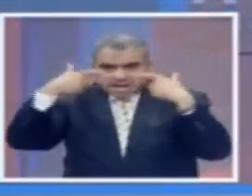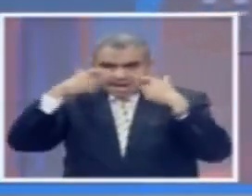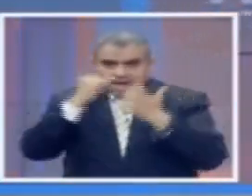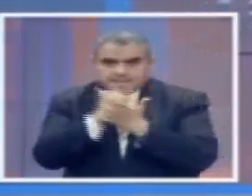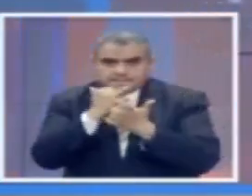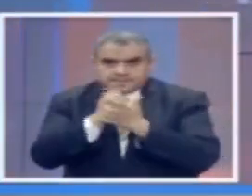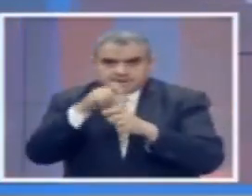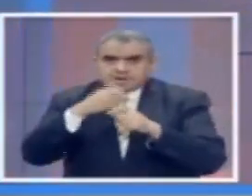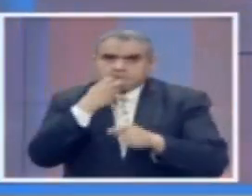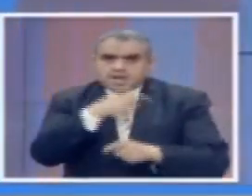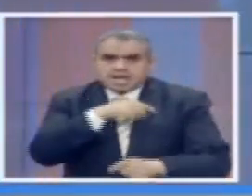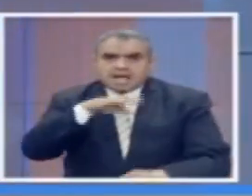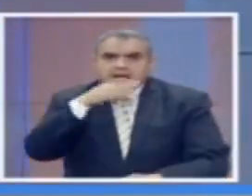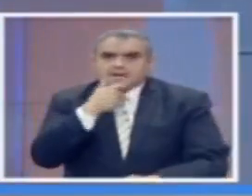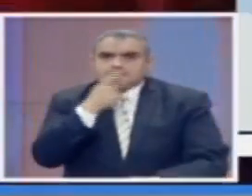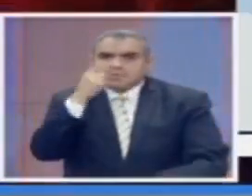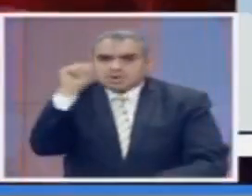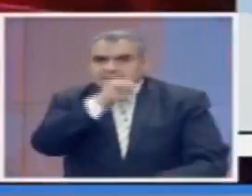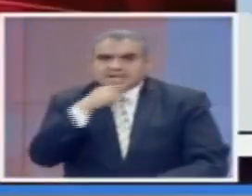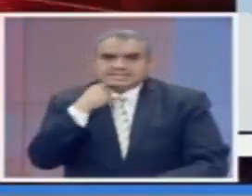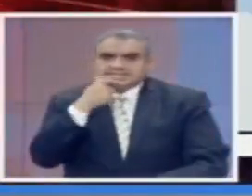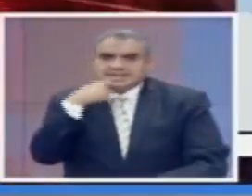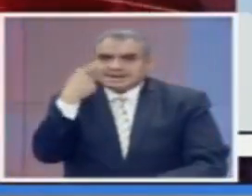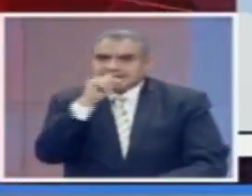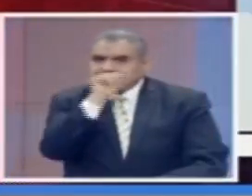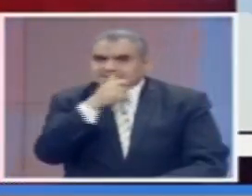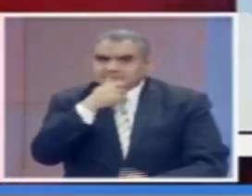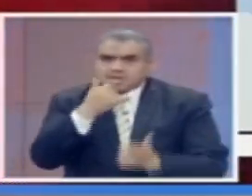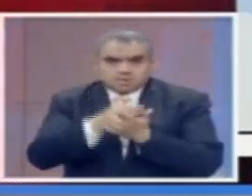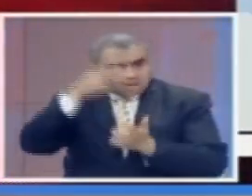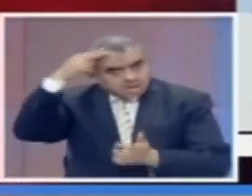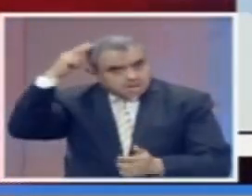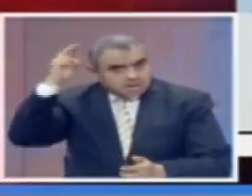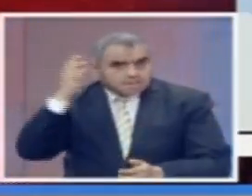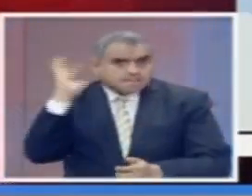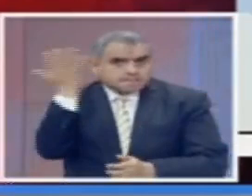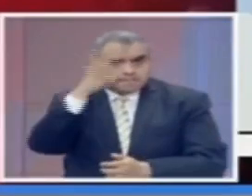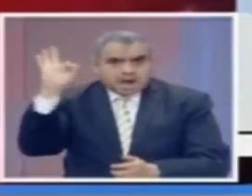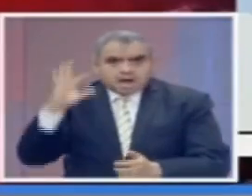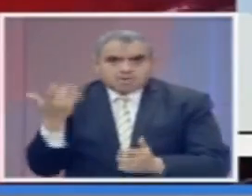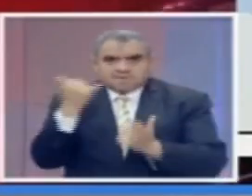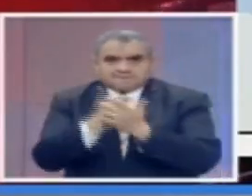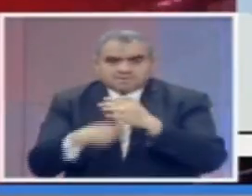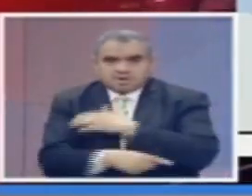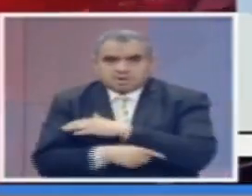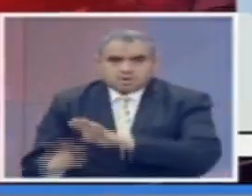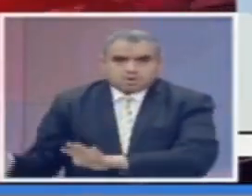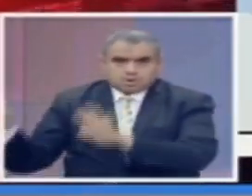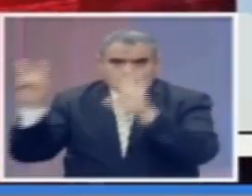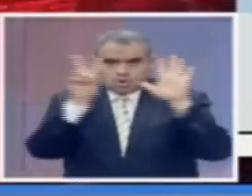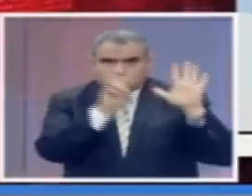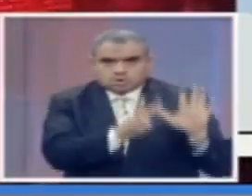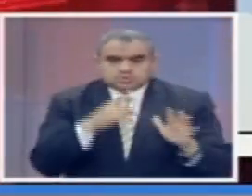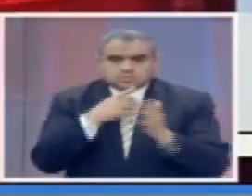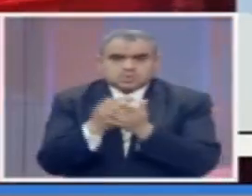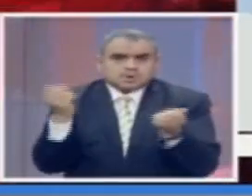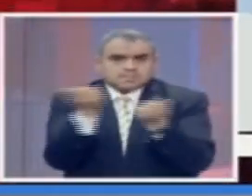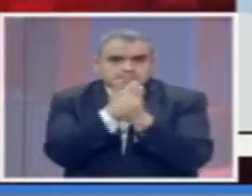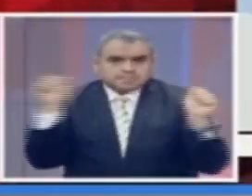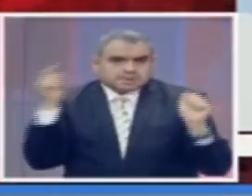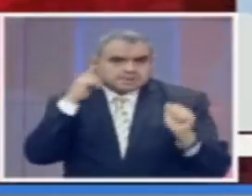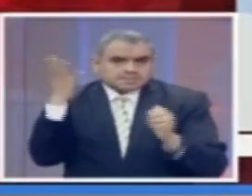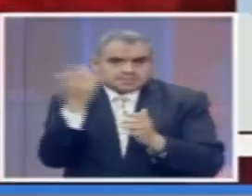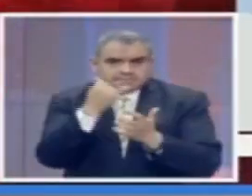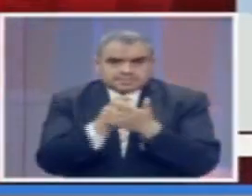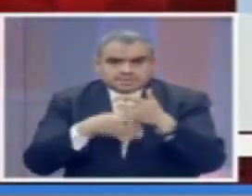ياسر العيساوي، وذلك في عملية استخباراتية نوعية. تأتي هذه العملية بعد أسبوع من التفجير